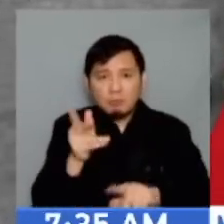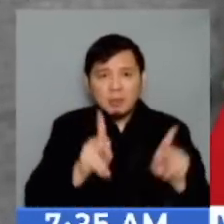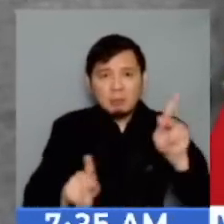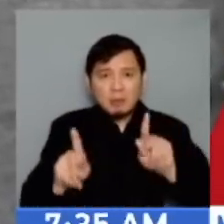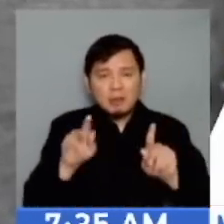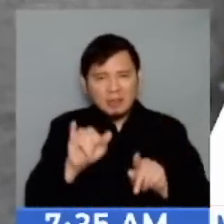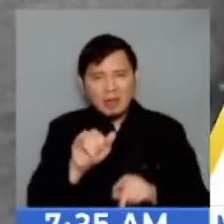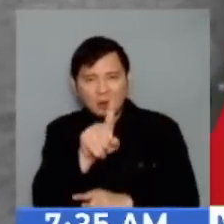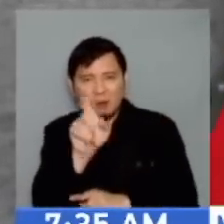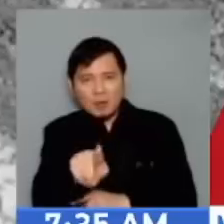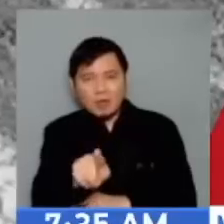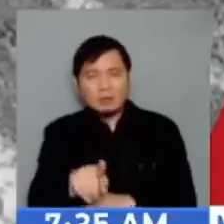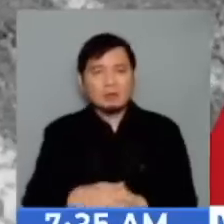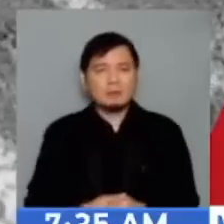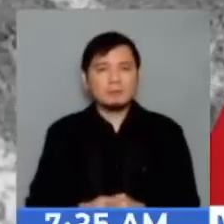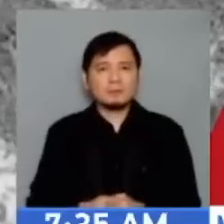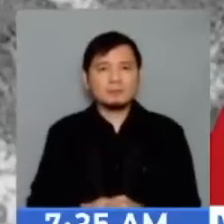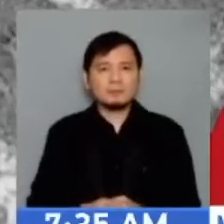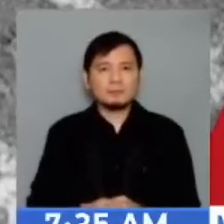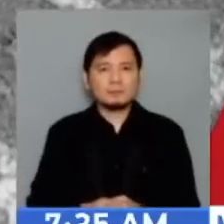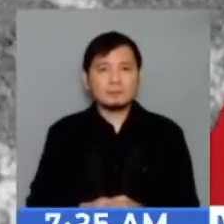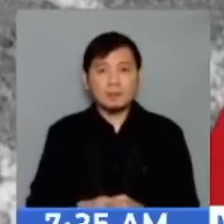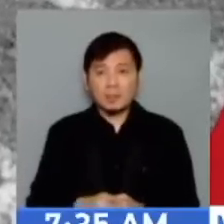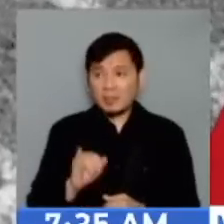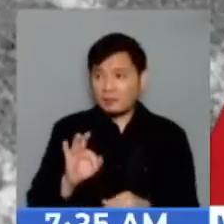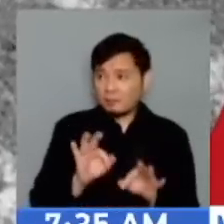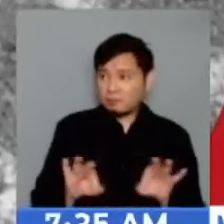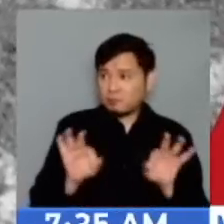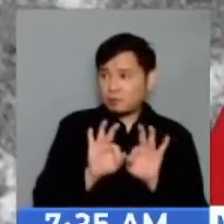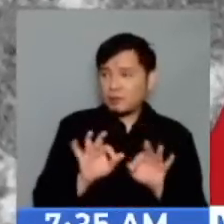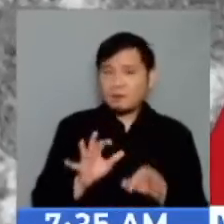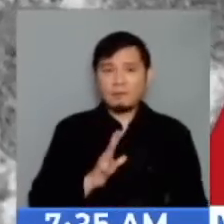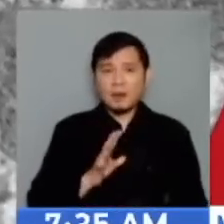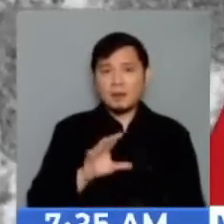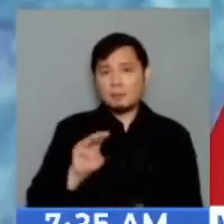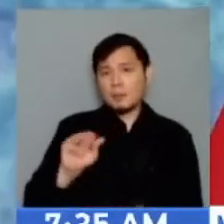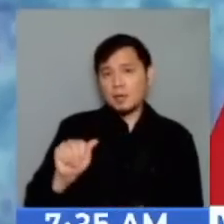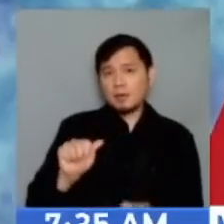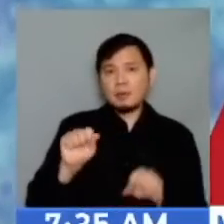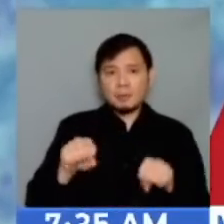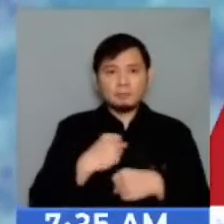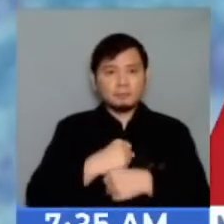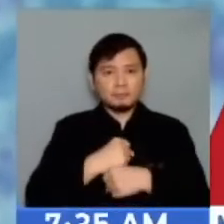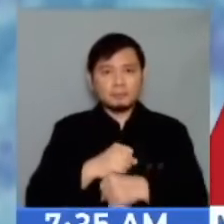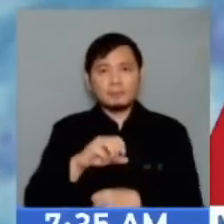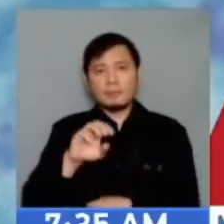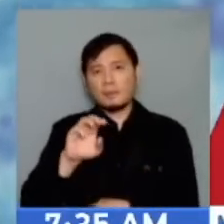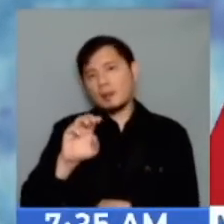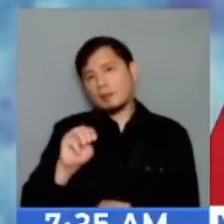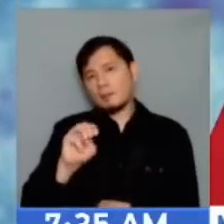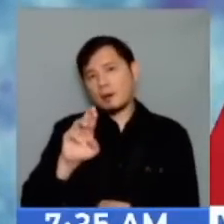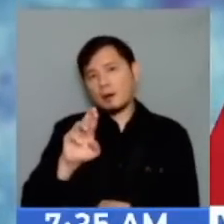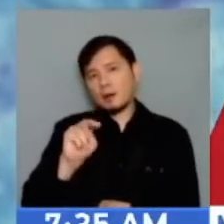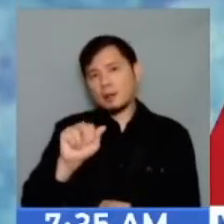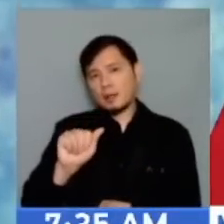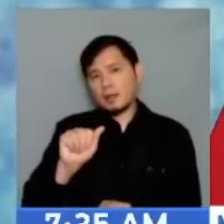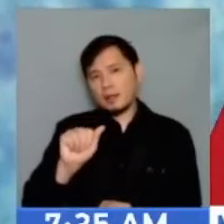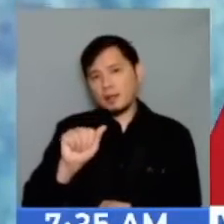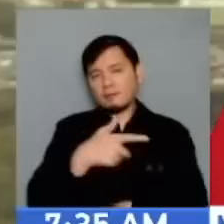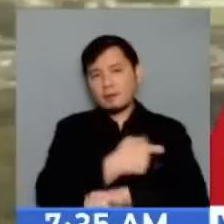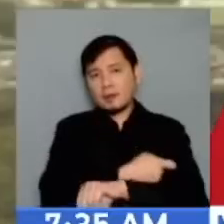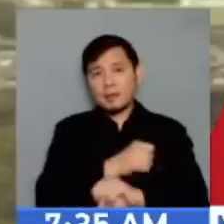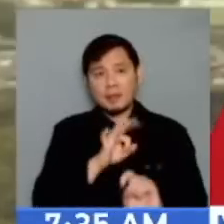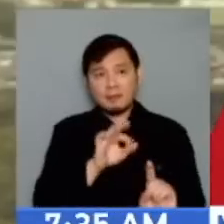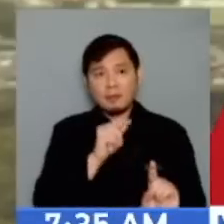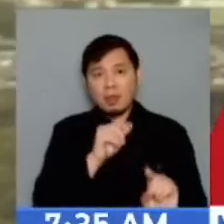side effects versus pag ito, gumawa yung Moderna ng mRNA vaccine, at least hindi yon live, mas safe po yon. Alright, maraming salamat po